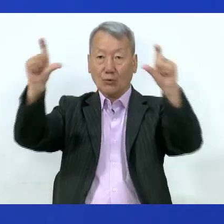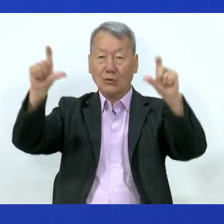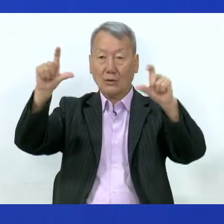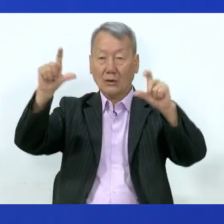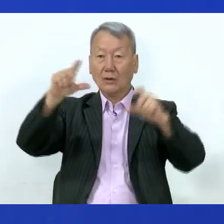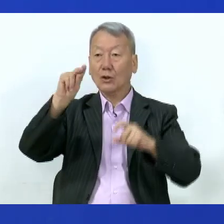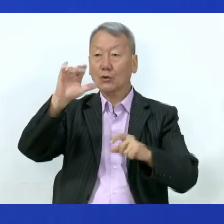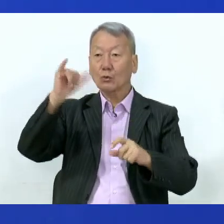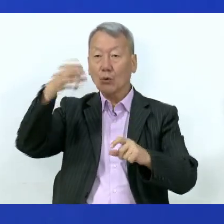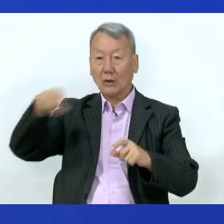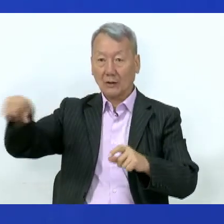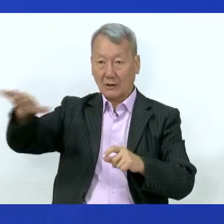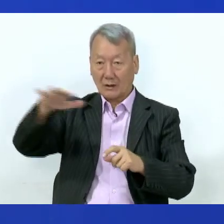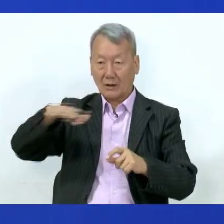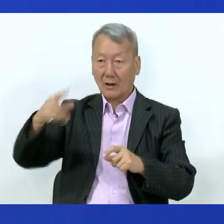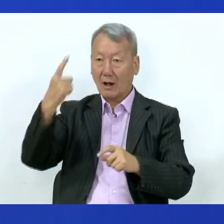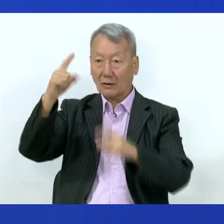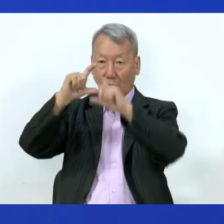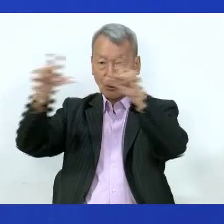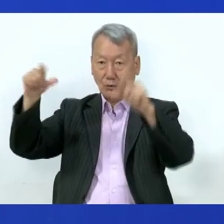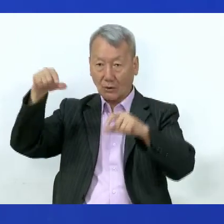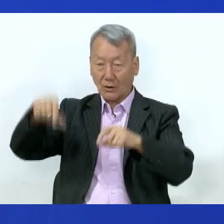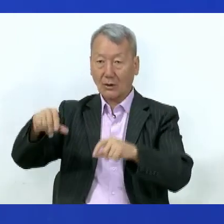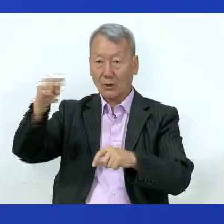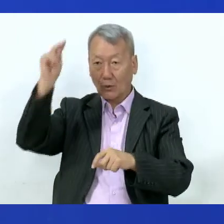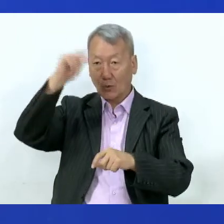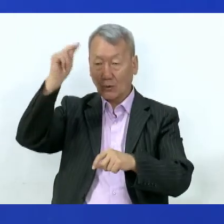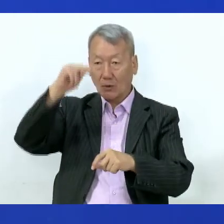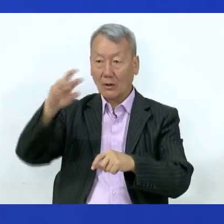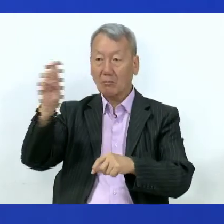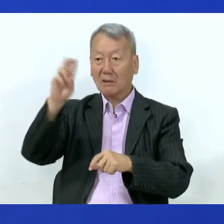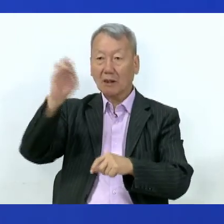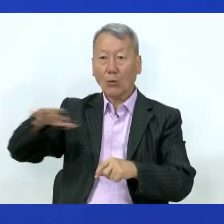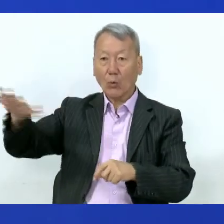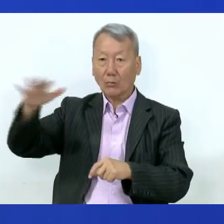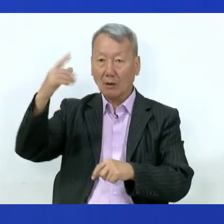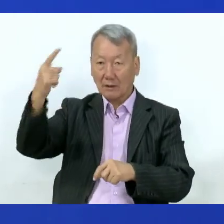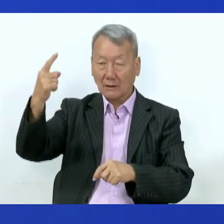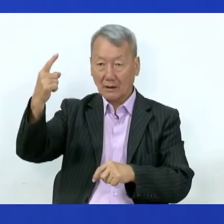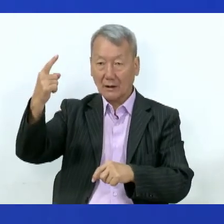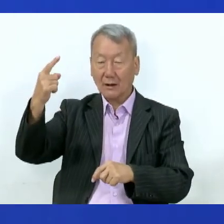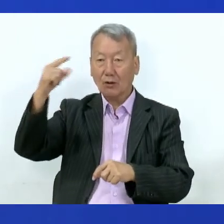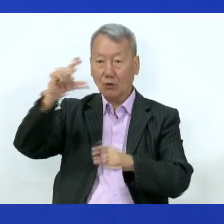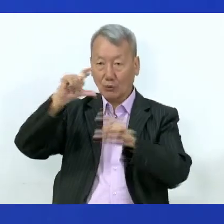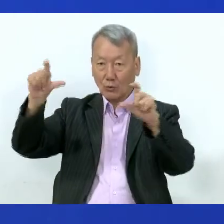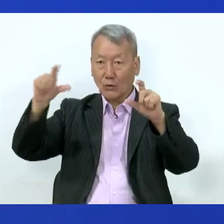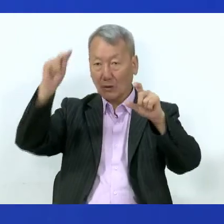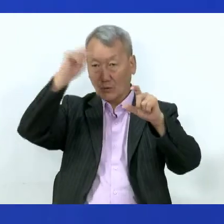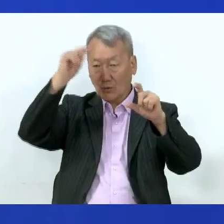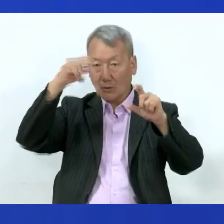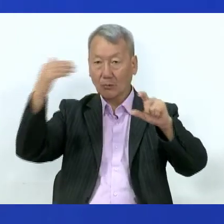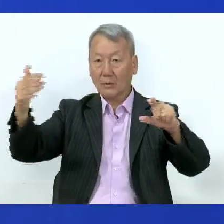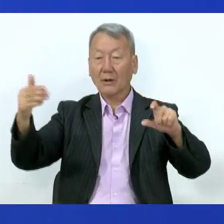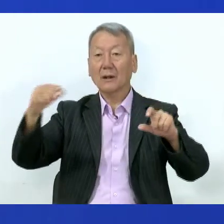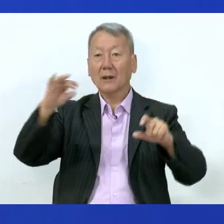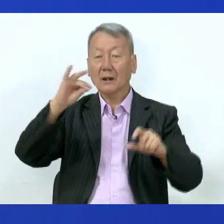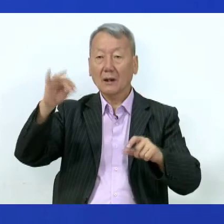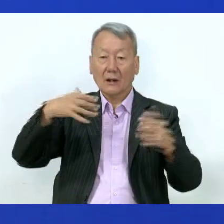Это Чуйской области одна школа, учебный корпус. Баткенской области одна школа, учебный корпус.